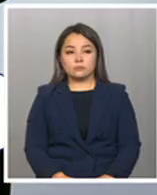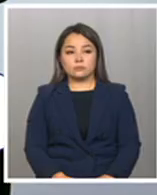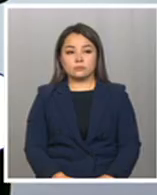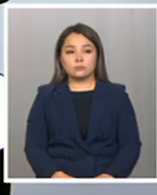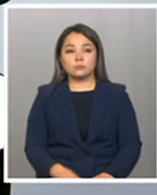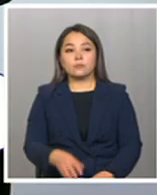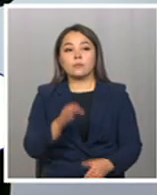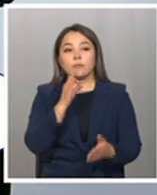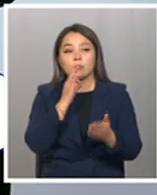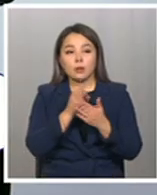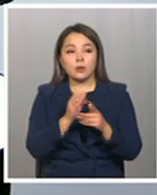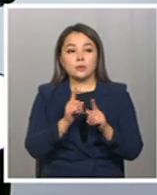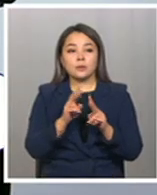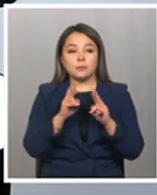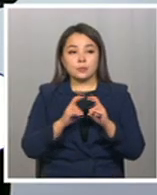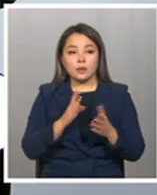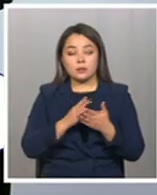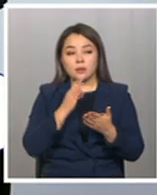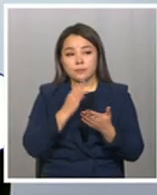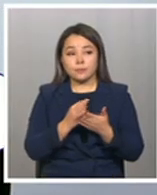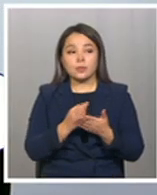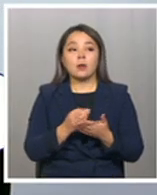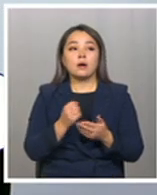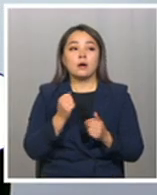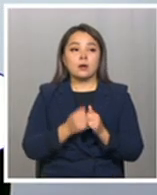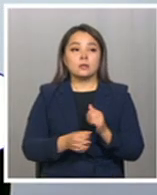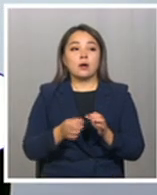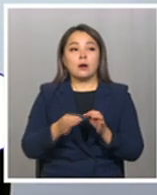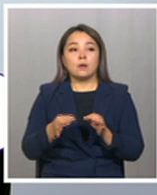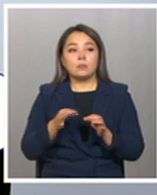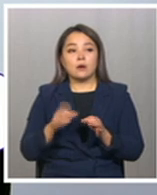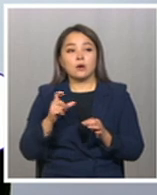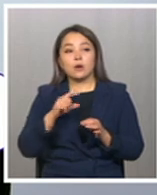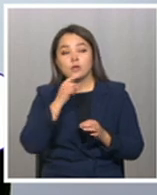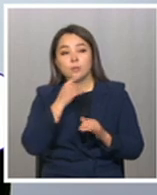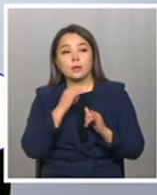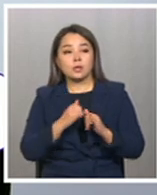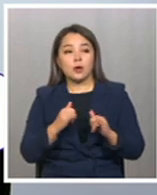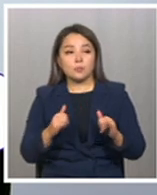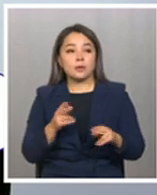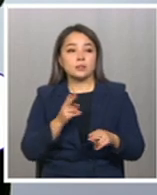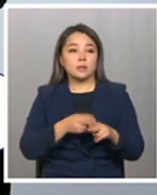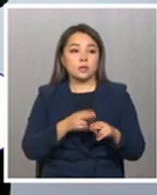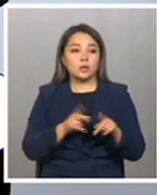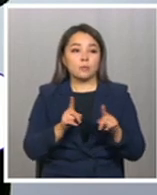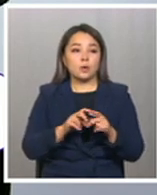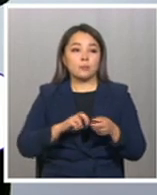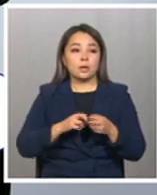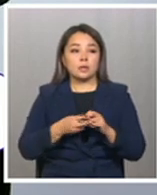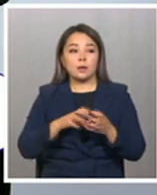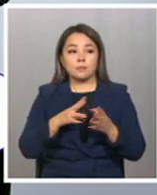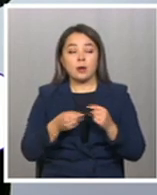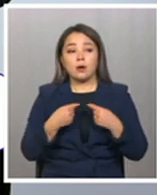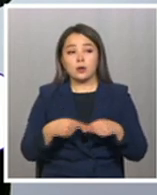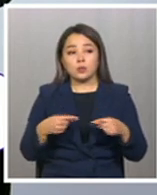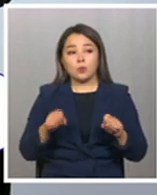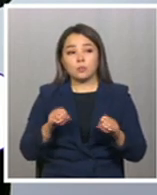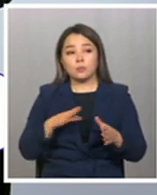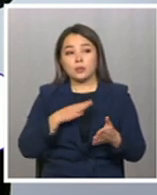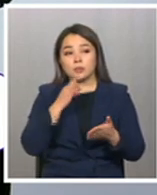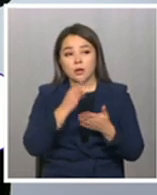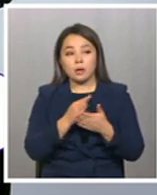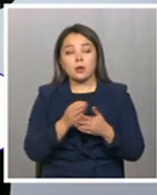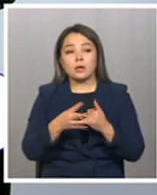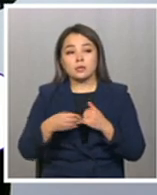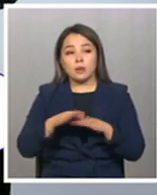жауап үлгісін қарастырып өтейік. Яғни, әр аймақта экономиканың дамуына кедергі болатын мәселелер әр түрлі болуы мүмкін. Ол енді